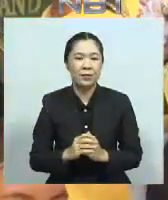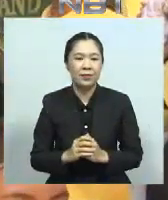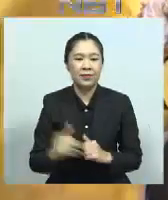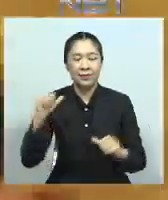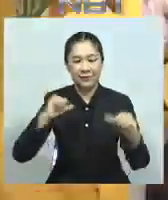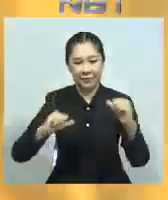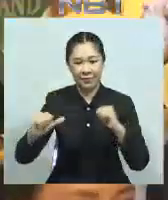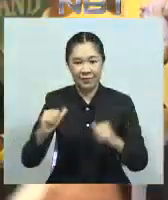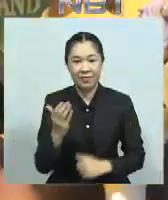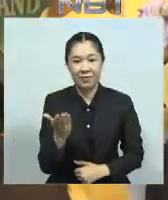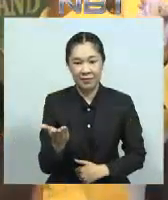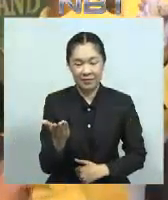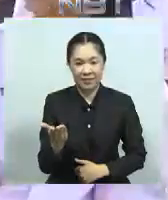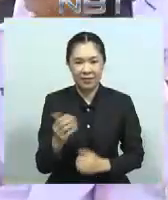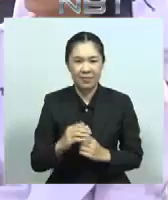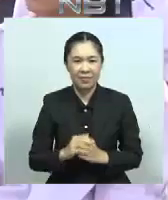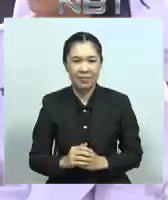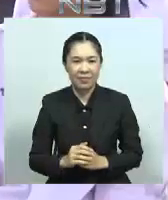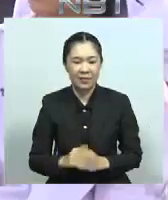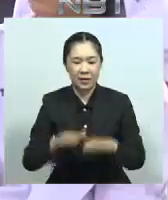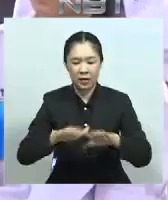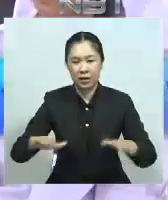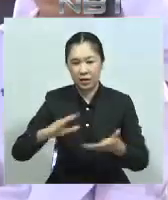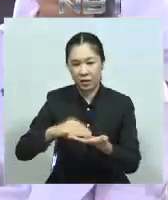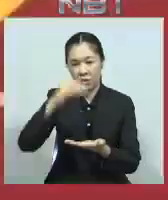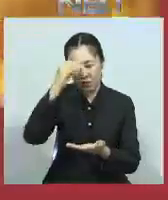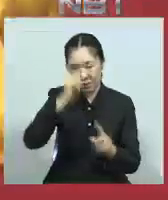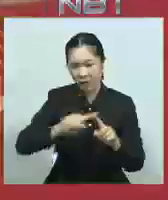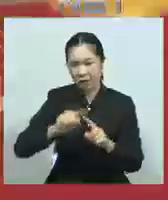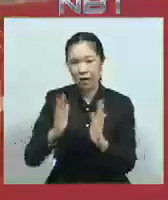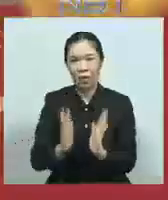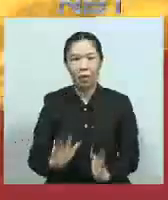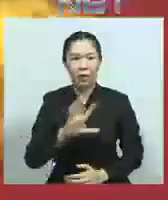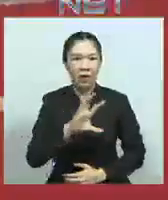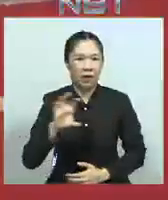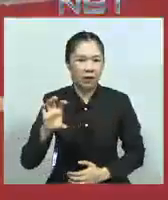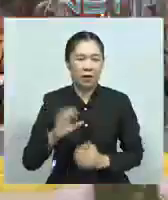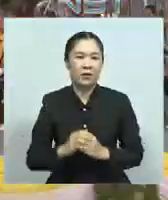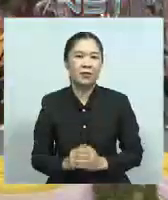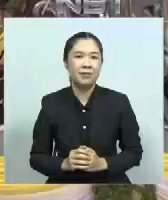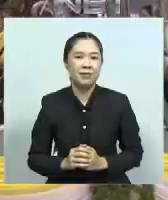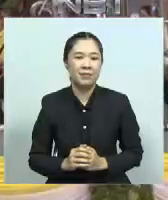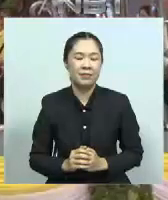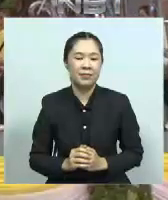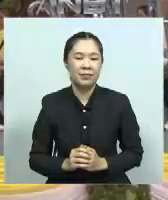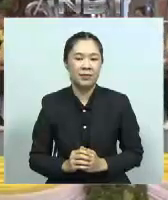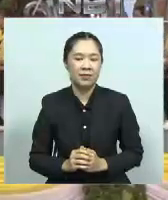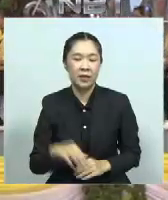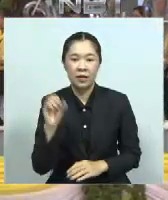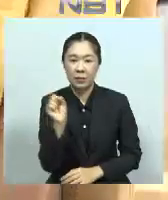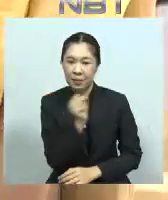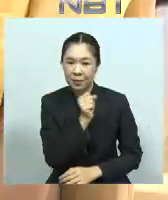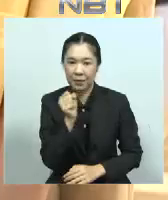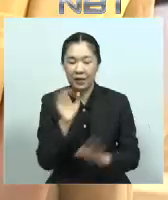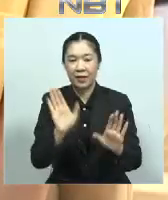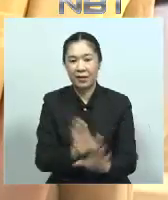งมหากรรมล้านนามหาดุริยางค์จากนักเรียนโรงเรียนต่างๆกว่า500คนค่ะตามด้วยการบรรเลงเพลงประกอบการแสดงอี